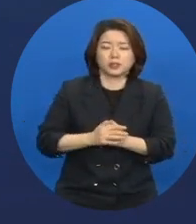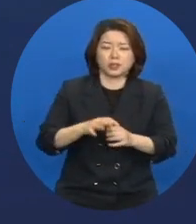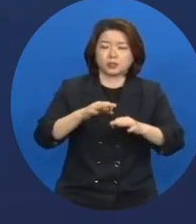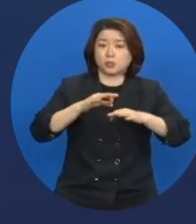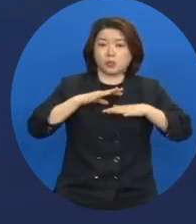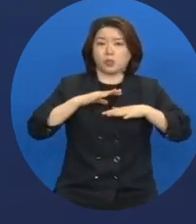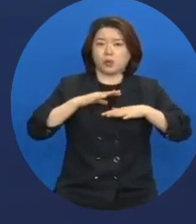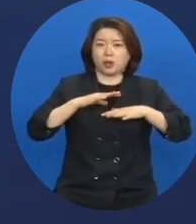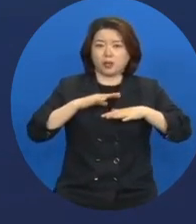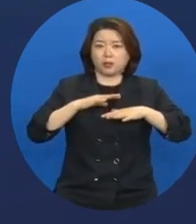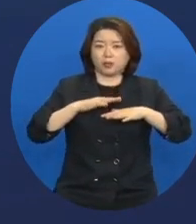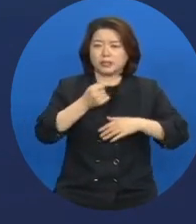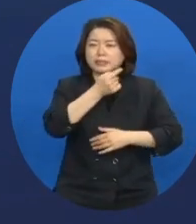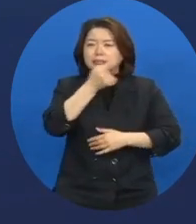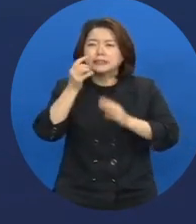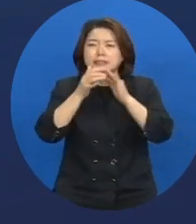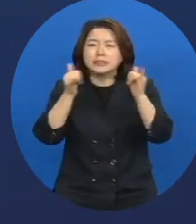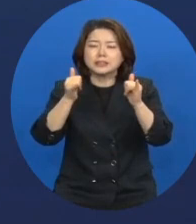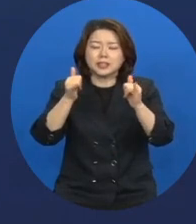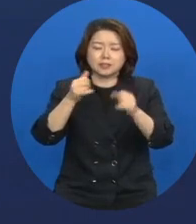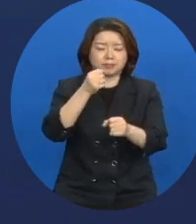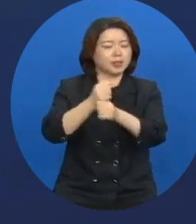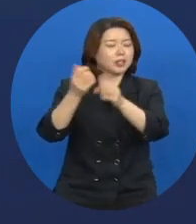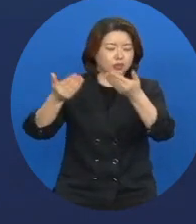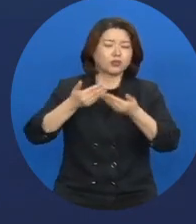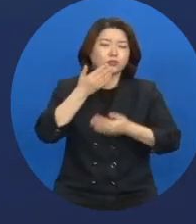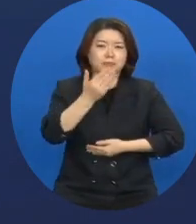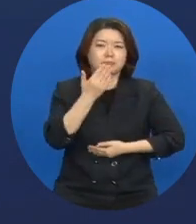놀라운 증인으로 삼으십니다.